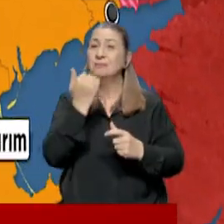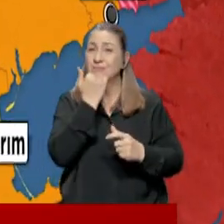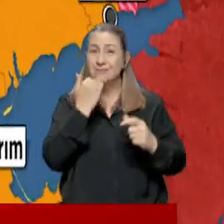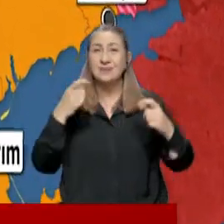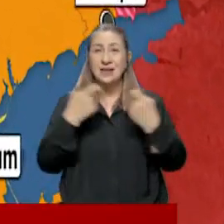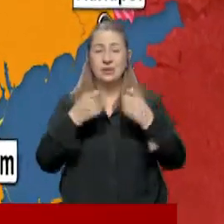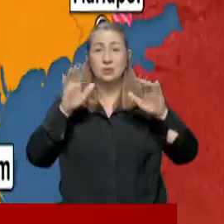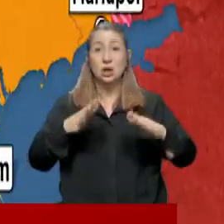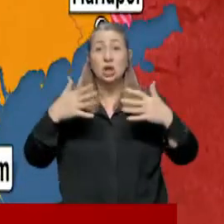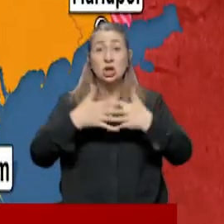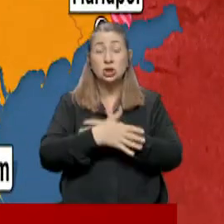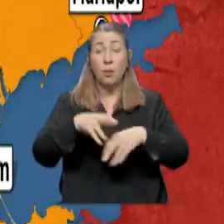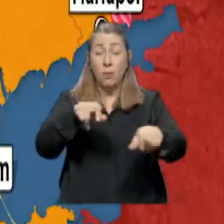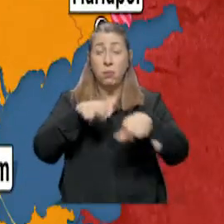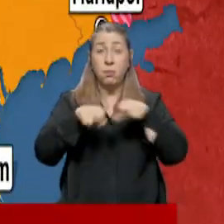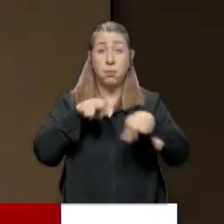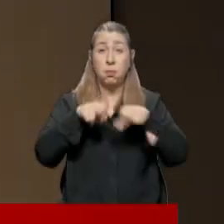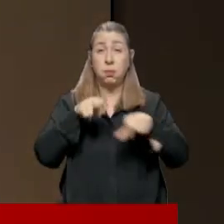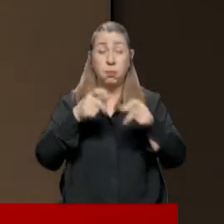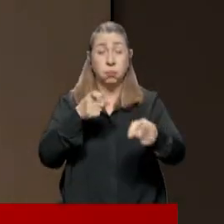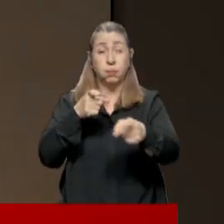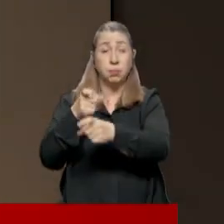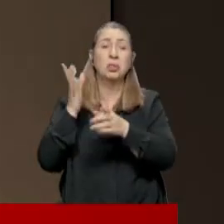rağmen saldırılar gece boyunca hız kesmedi.